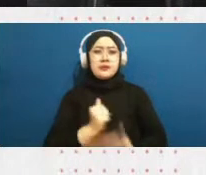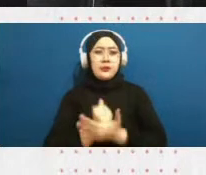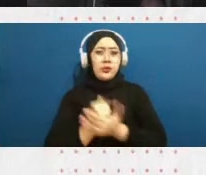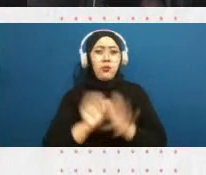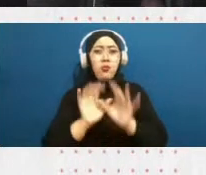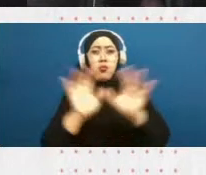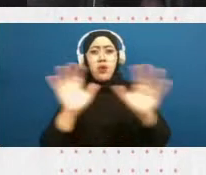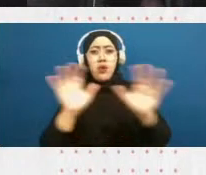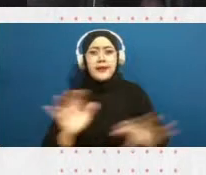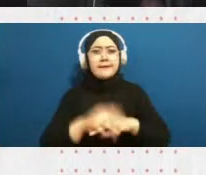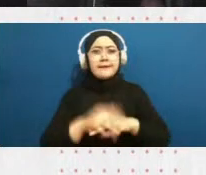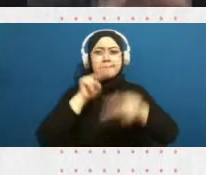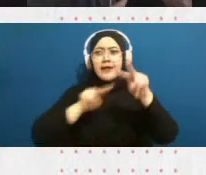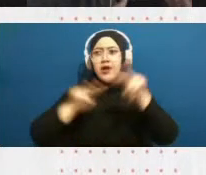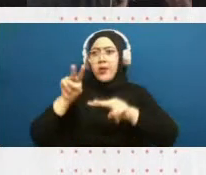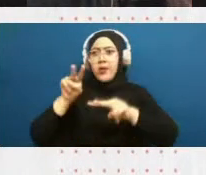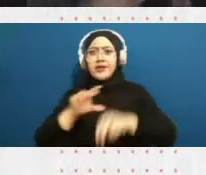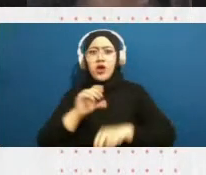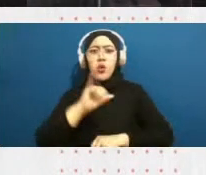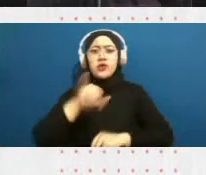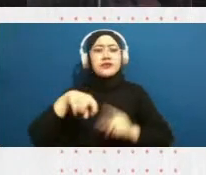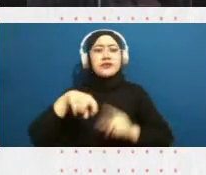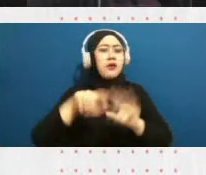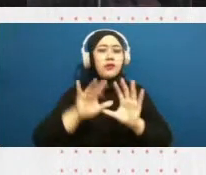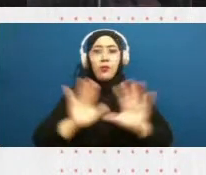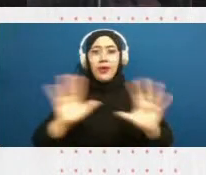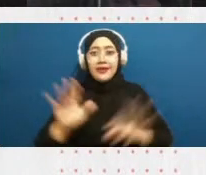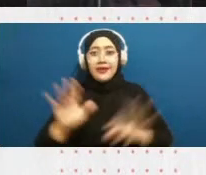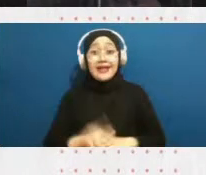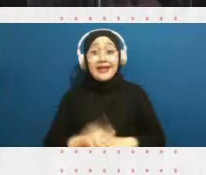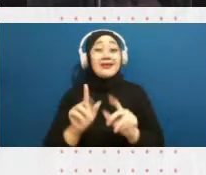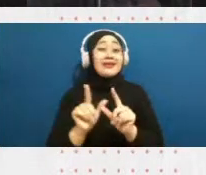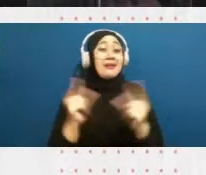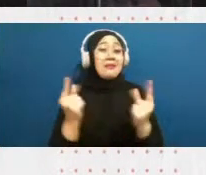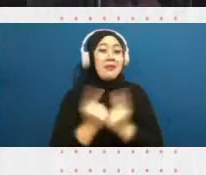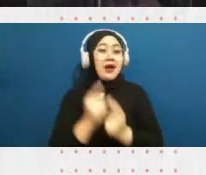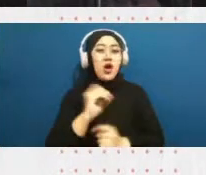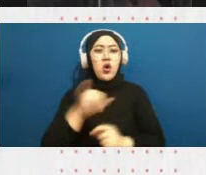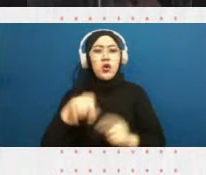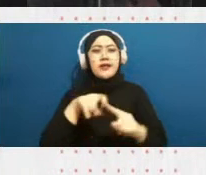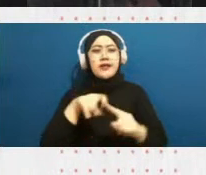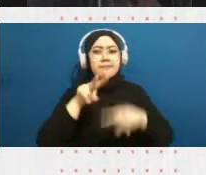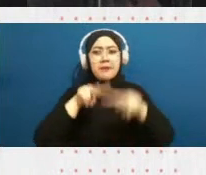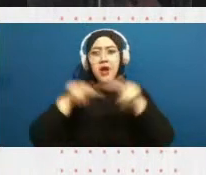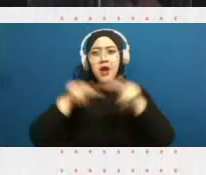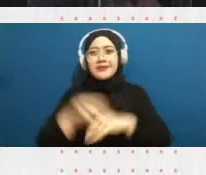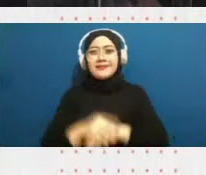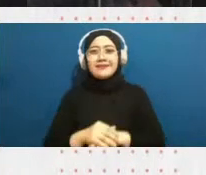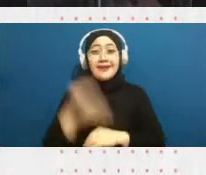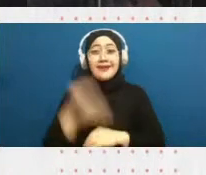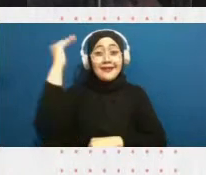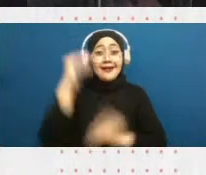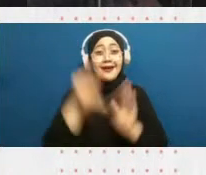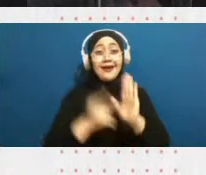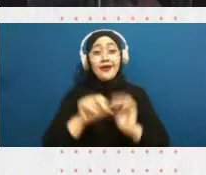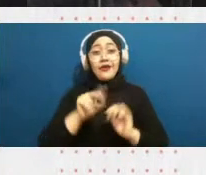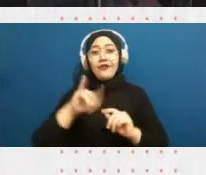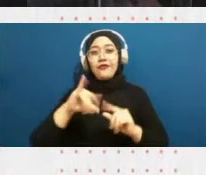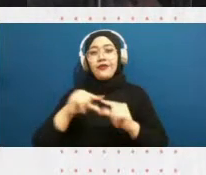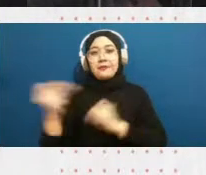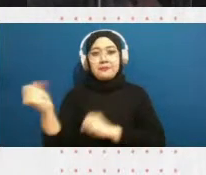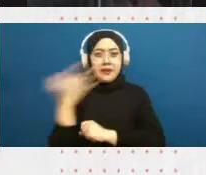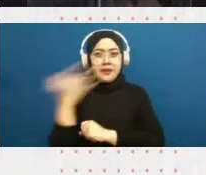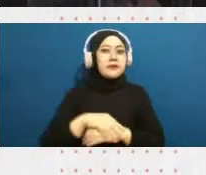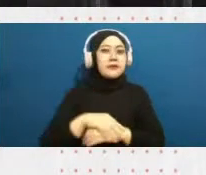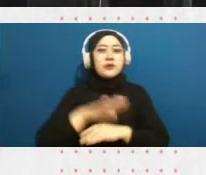oleh OJK, dan ini masih dalam lingkupnya OJK. Tadi sudah sampaikan juga sama Kak Novian bahwa OJK ini mengatur dan mengawasi